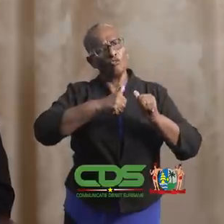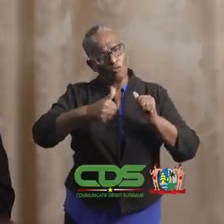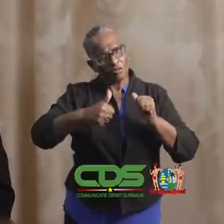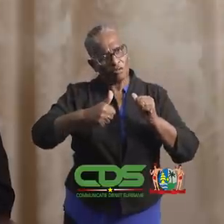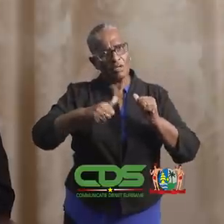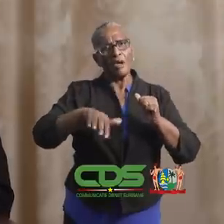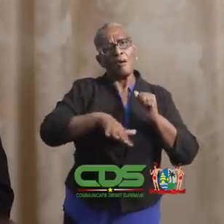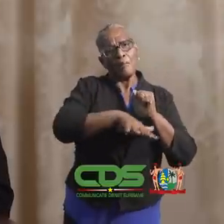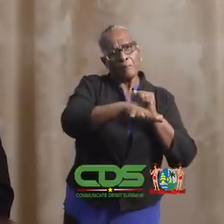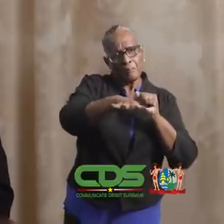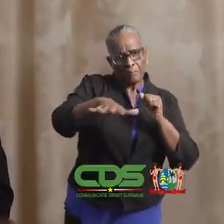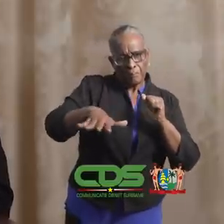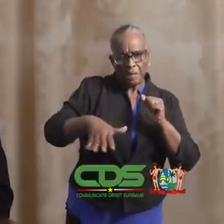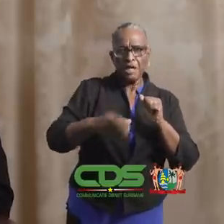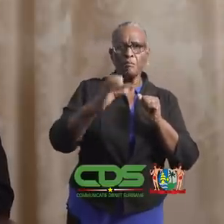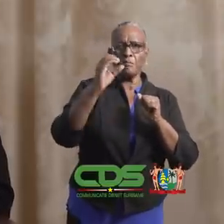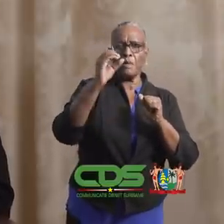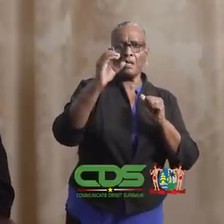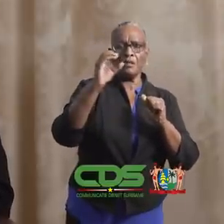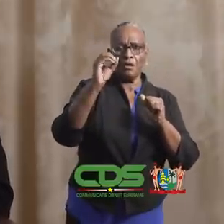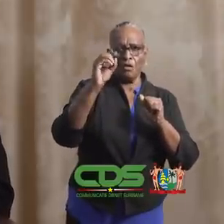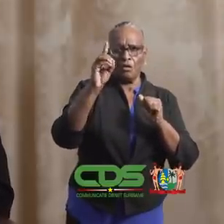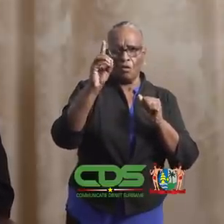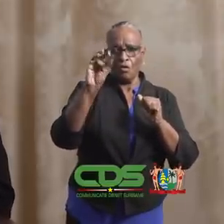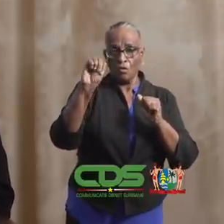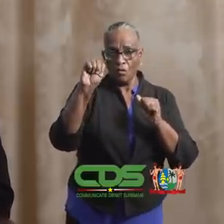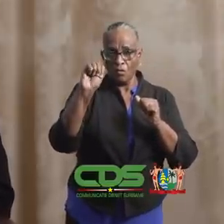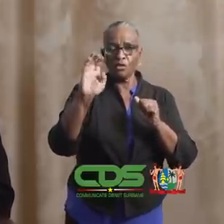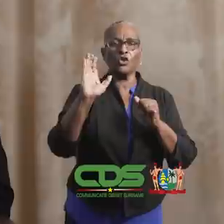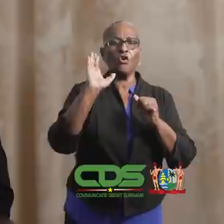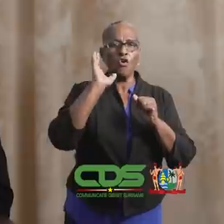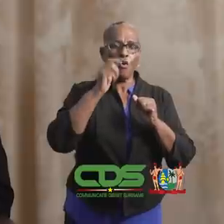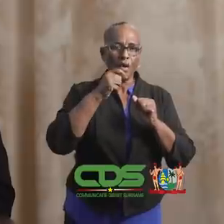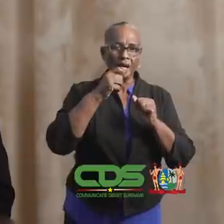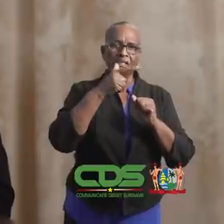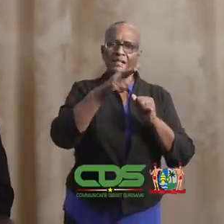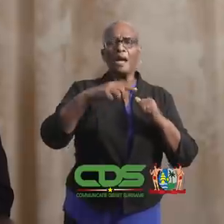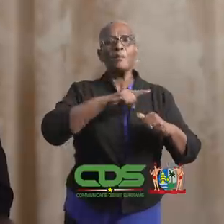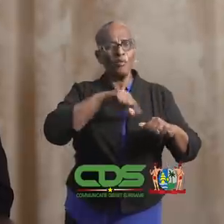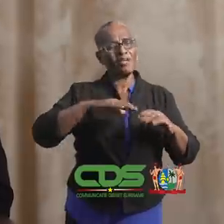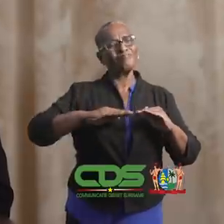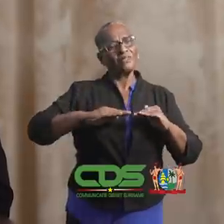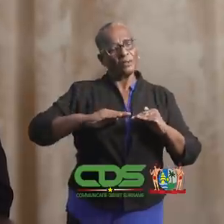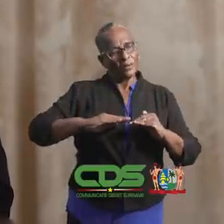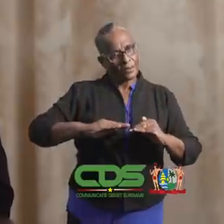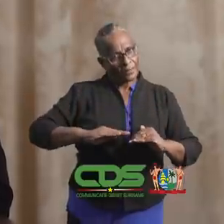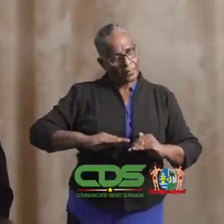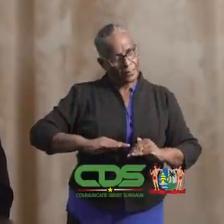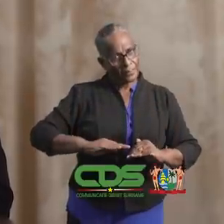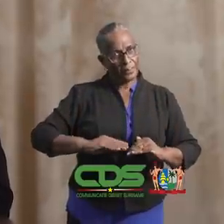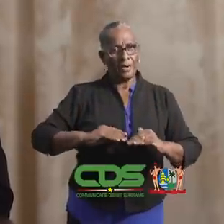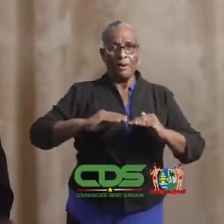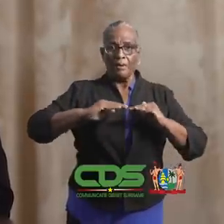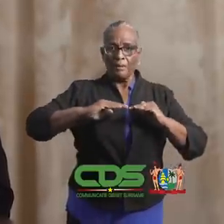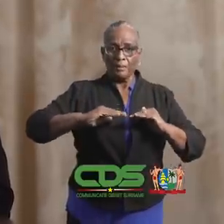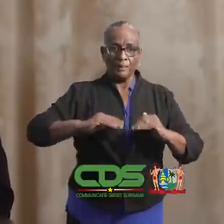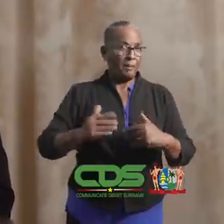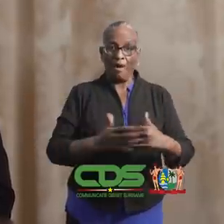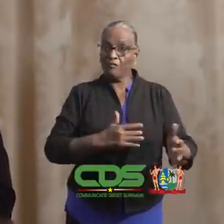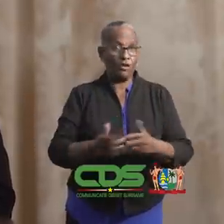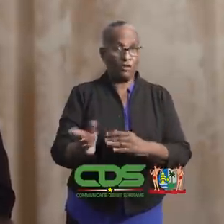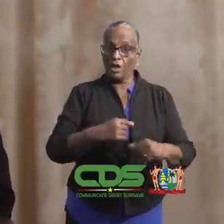gebied met code oranje. We zijn daardoor steeds meer op ons gemak. Laat het gemak echter niet overslaan tot